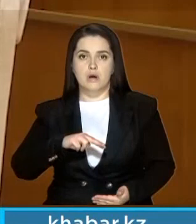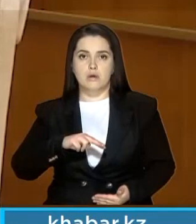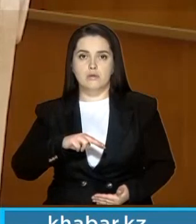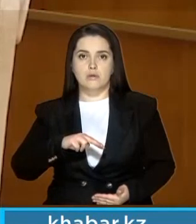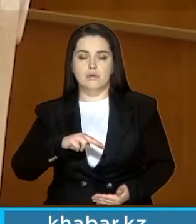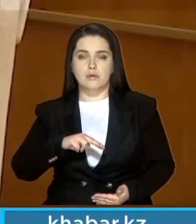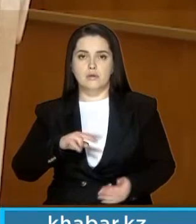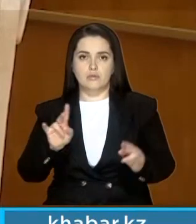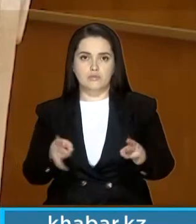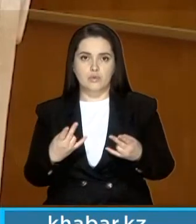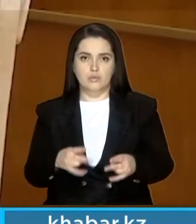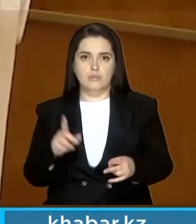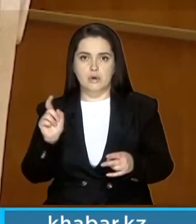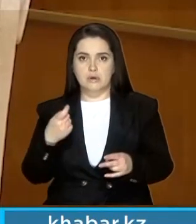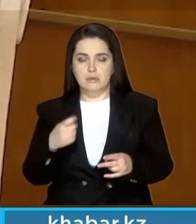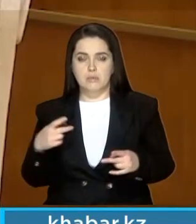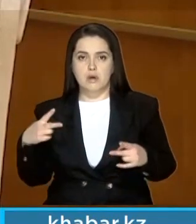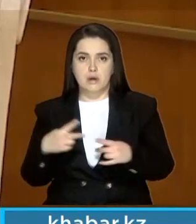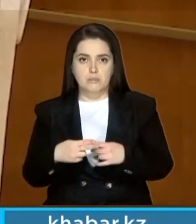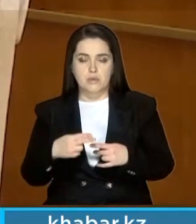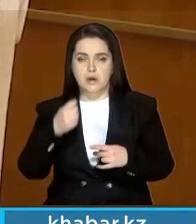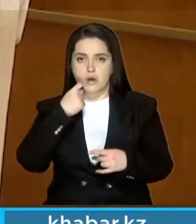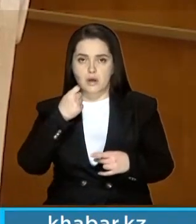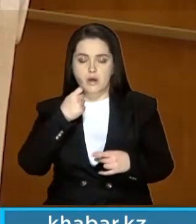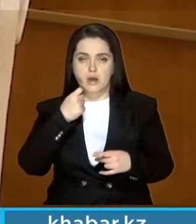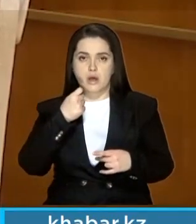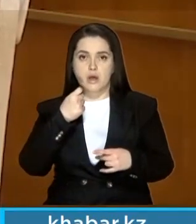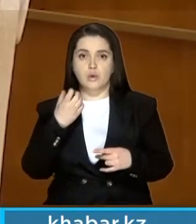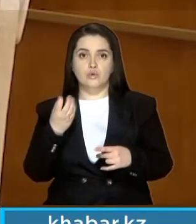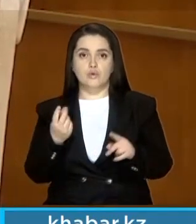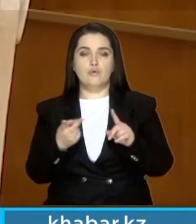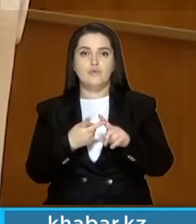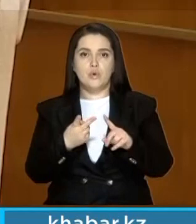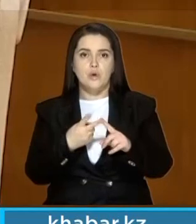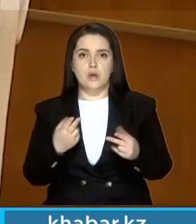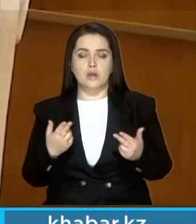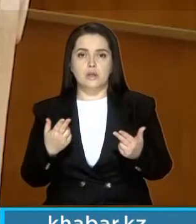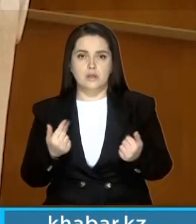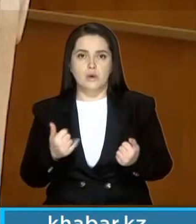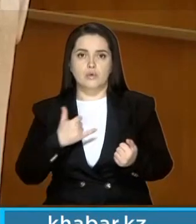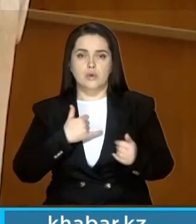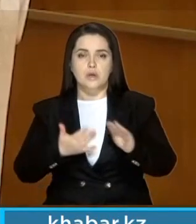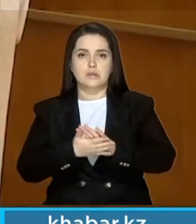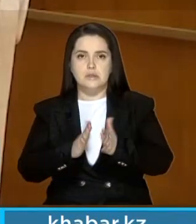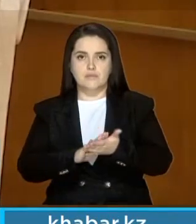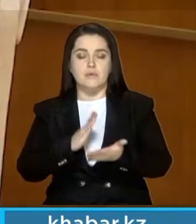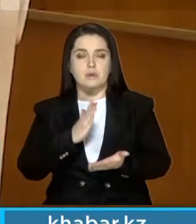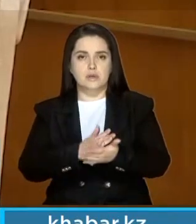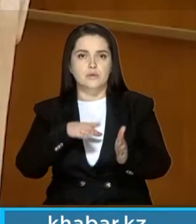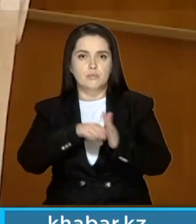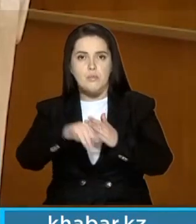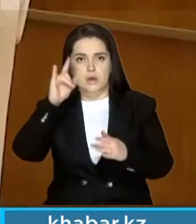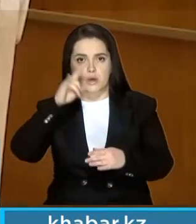прибегать хирургическая кастрация – это первое сомнение. Второе, да, действительно, есть у нас конвенция о пытках, к которой